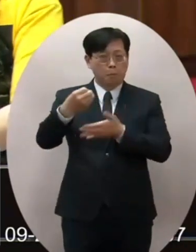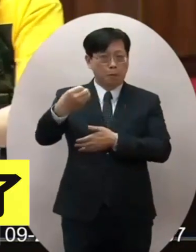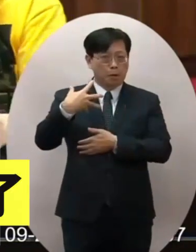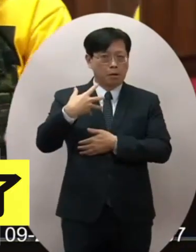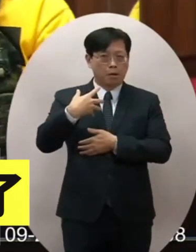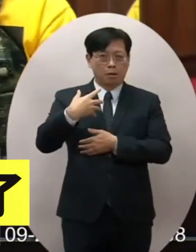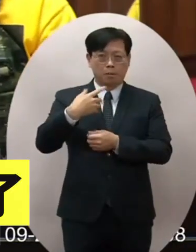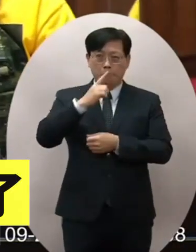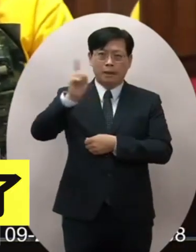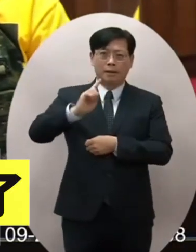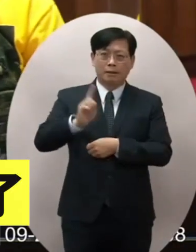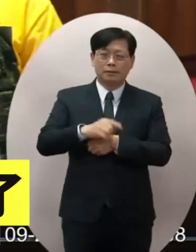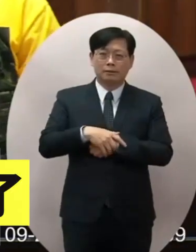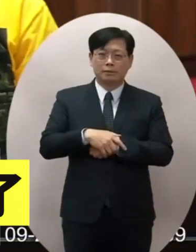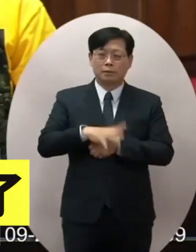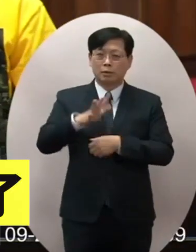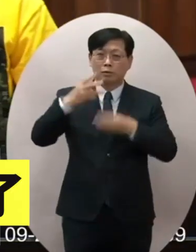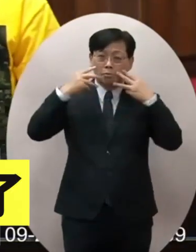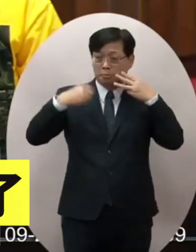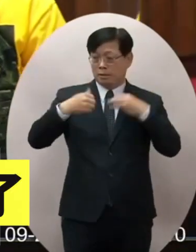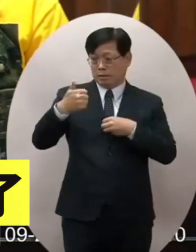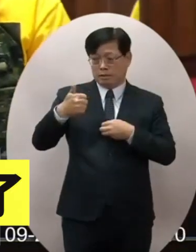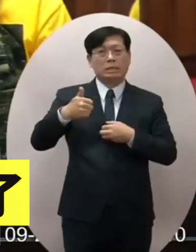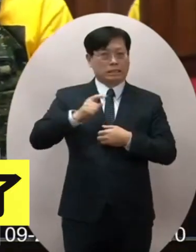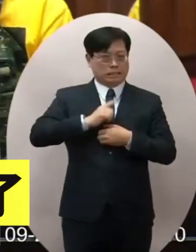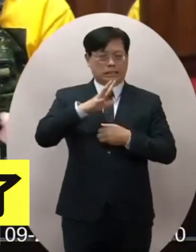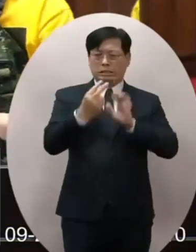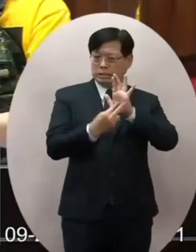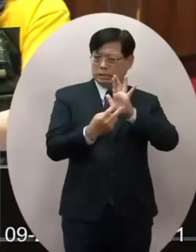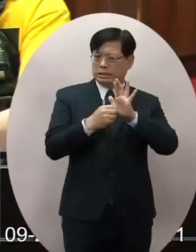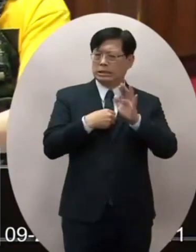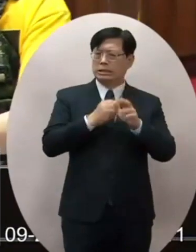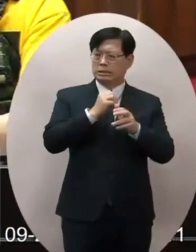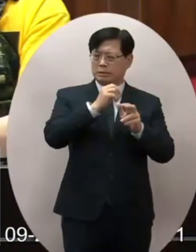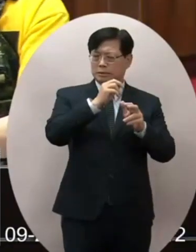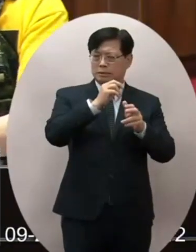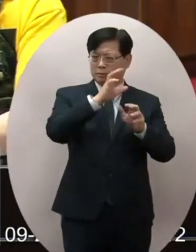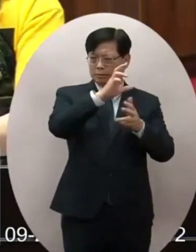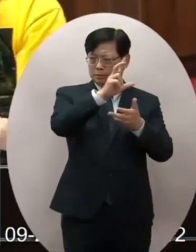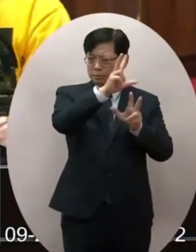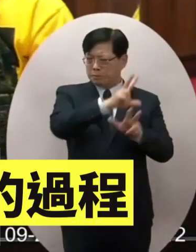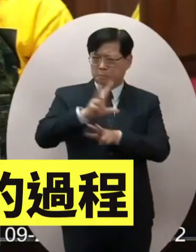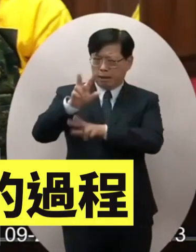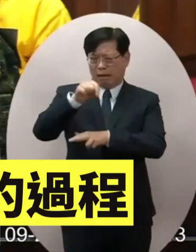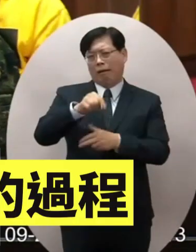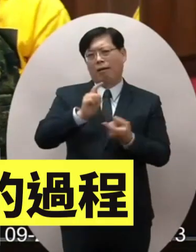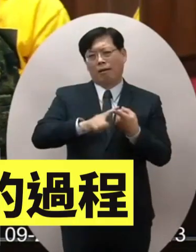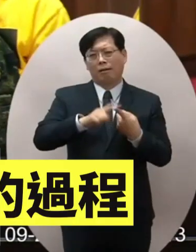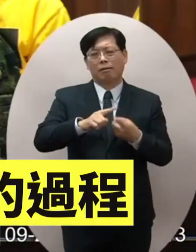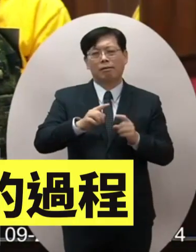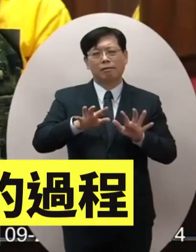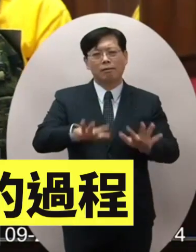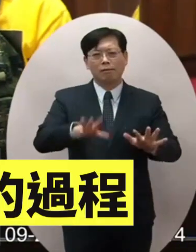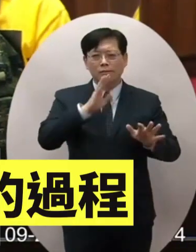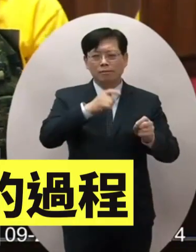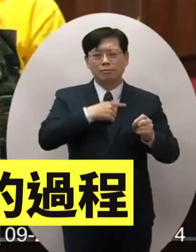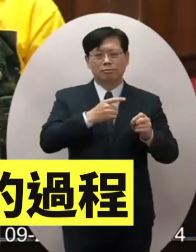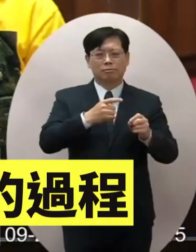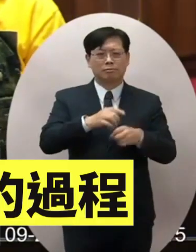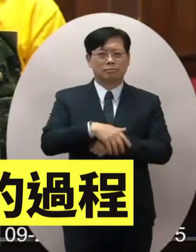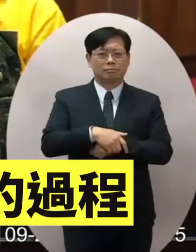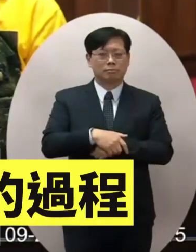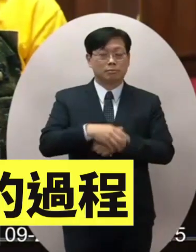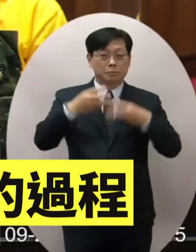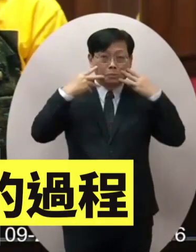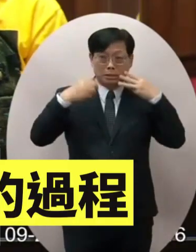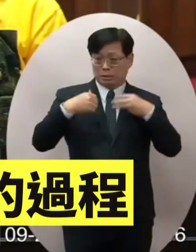检举那有裴伟有这样子的说法了。那院长就是我们知道今天是这个